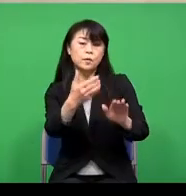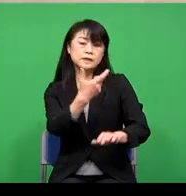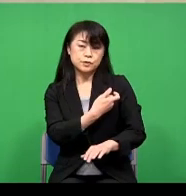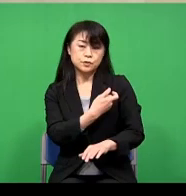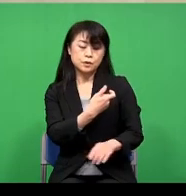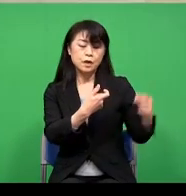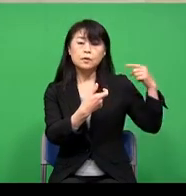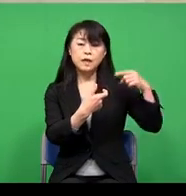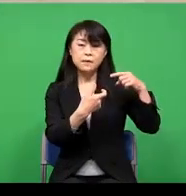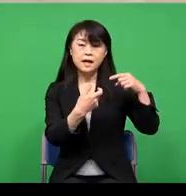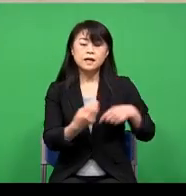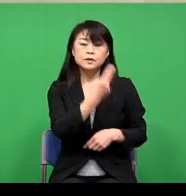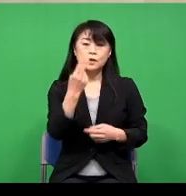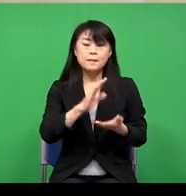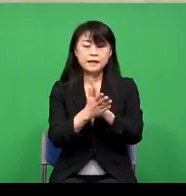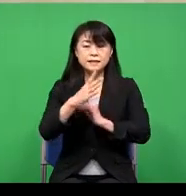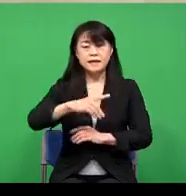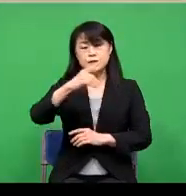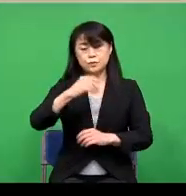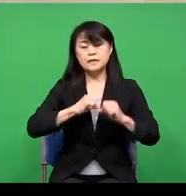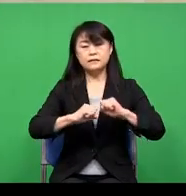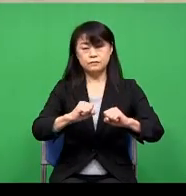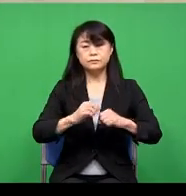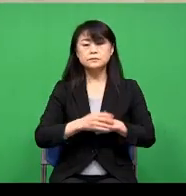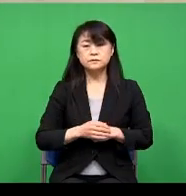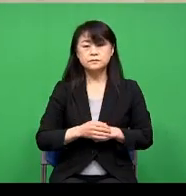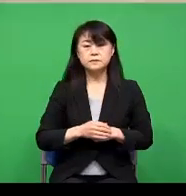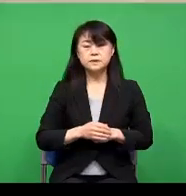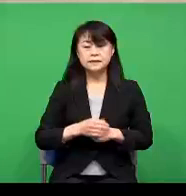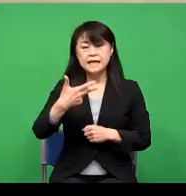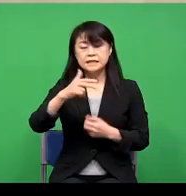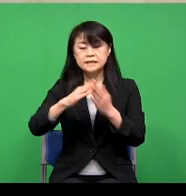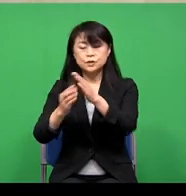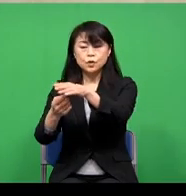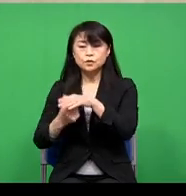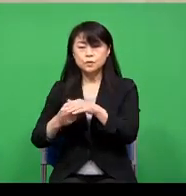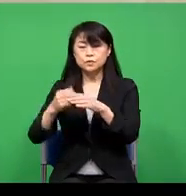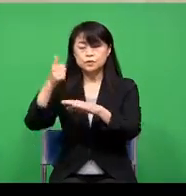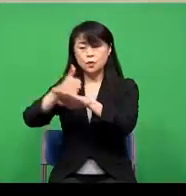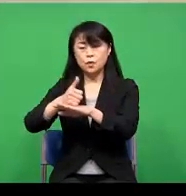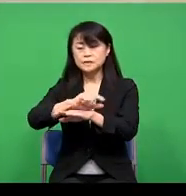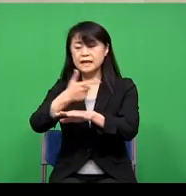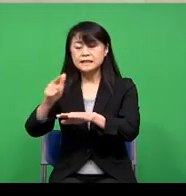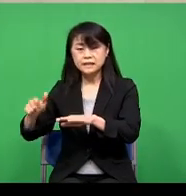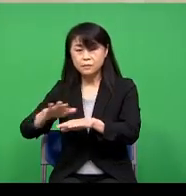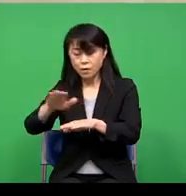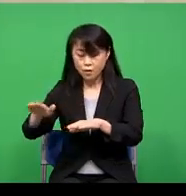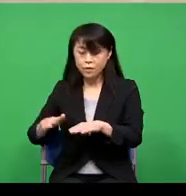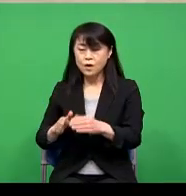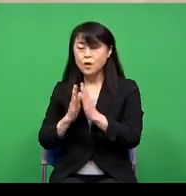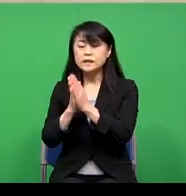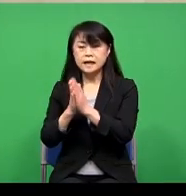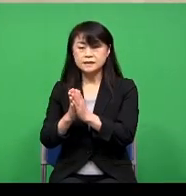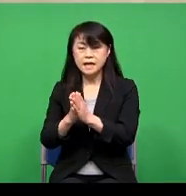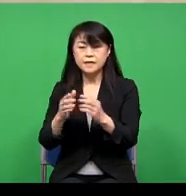、多くの市町村でやってくださってますし、またこういう取り組みを全国知事会でも紹介してぜひ全国でやってほ